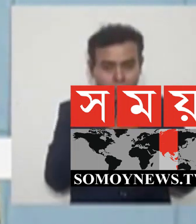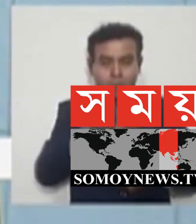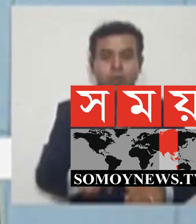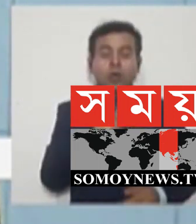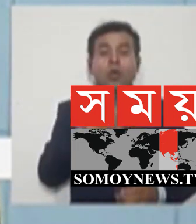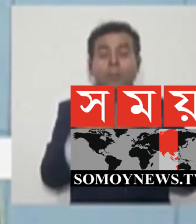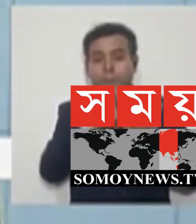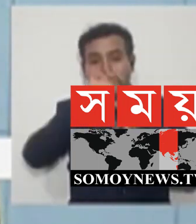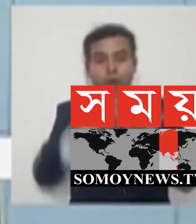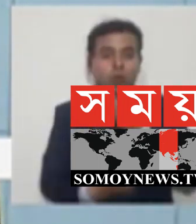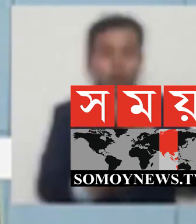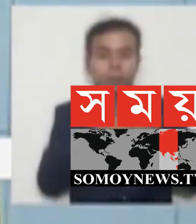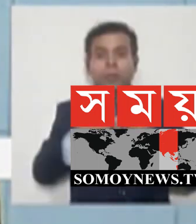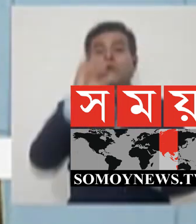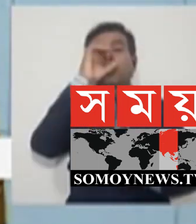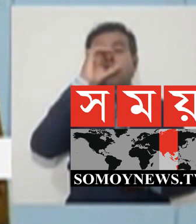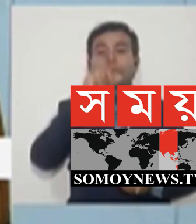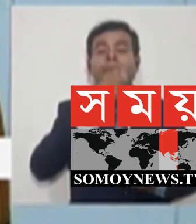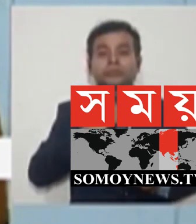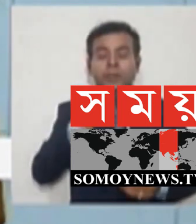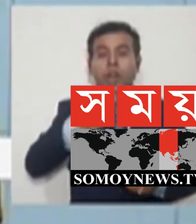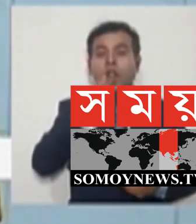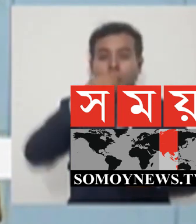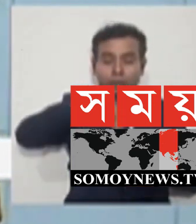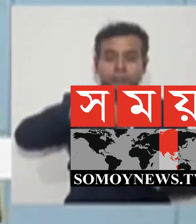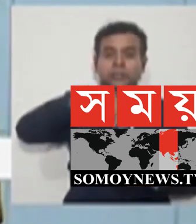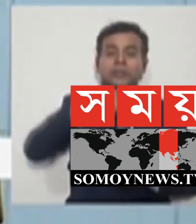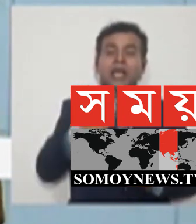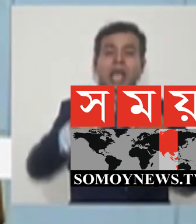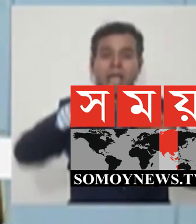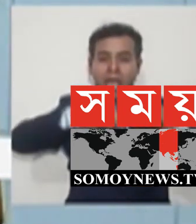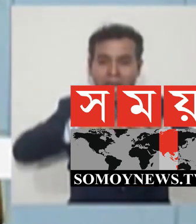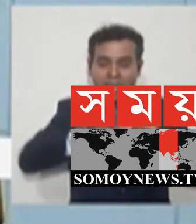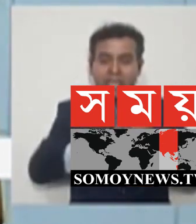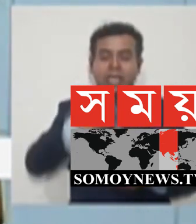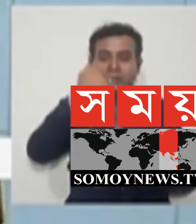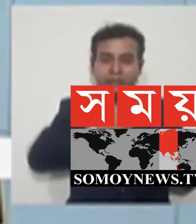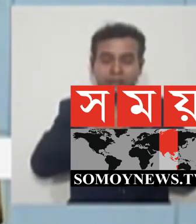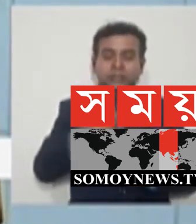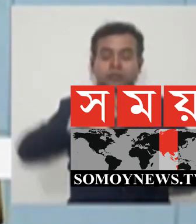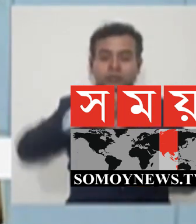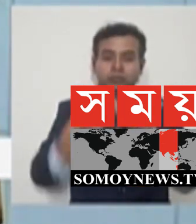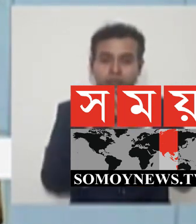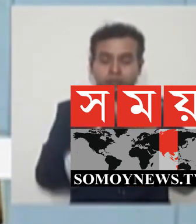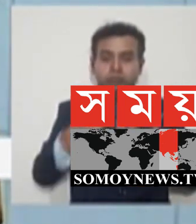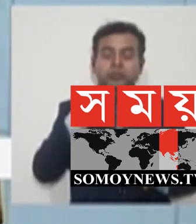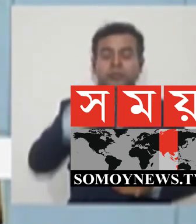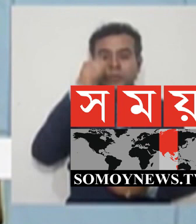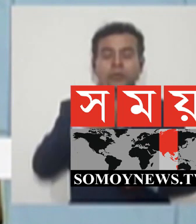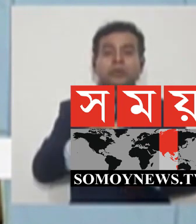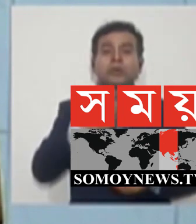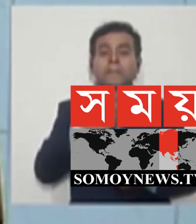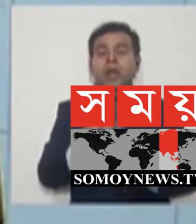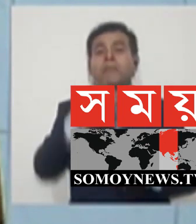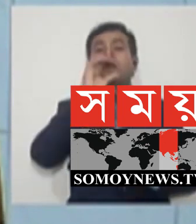গার্গেল করা, আদা চা গরম স্যুপ পান করা, নাকে মুখে গরম পানি ভাপ দেওয়ার বিষয়ে মাননীয়